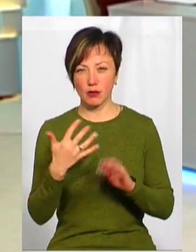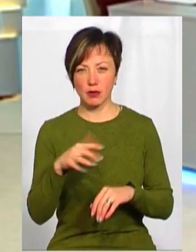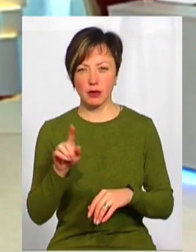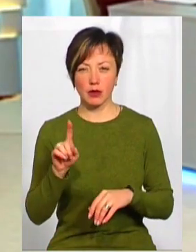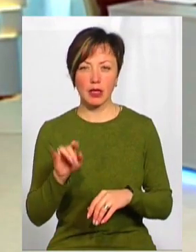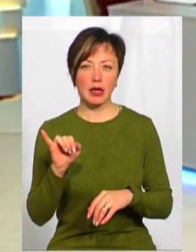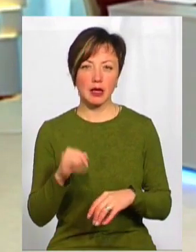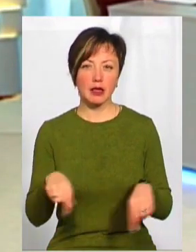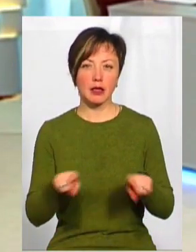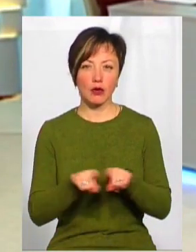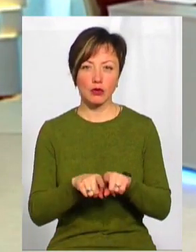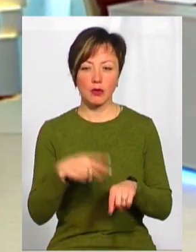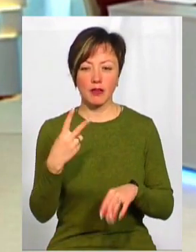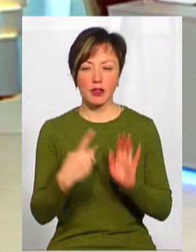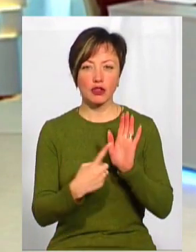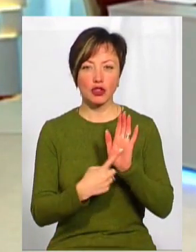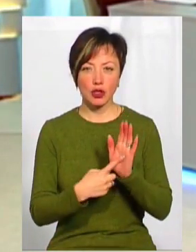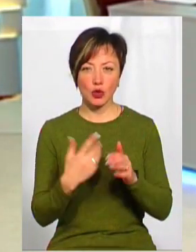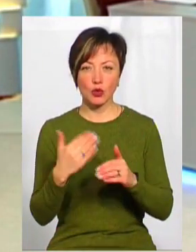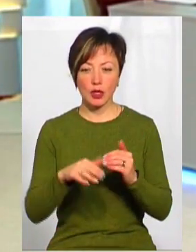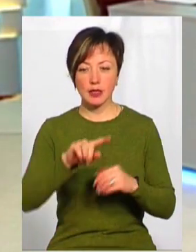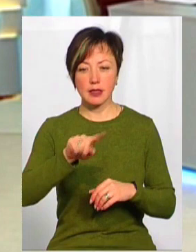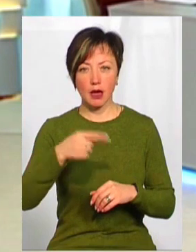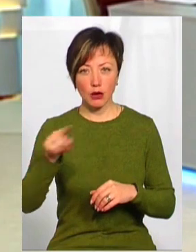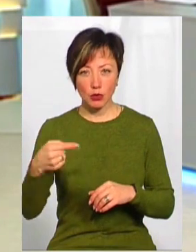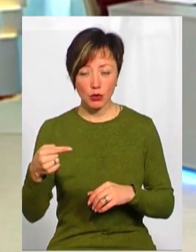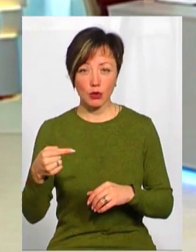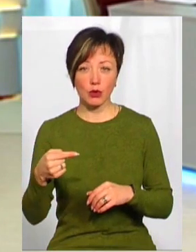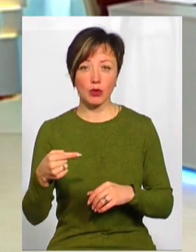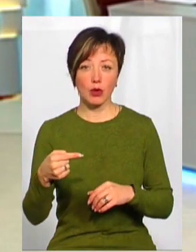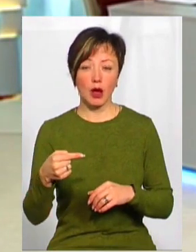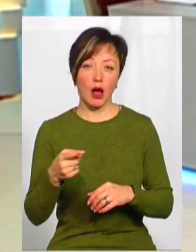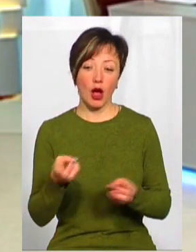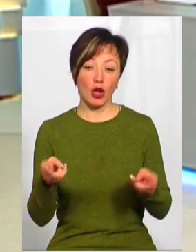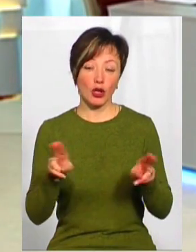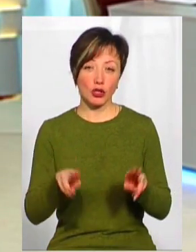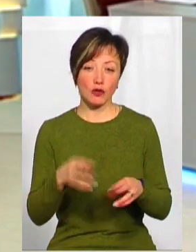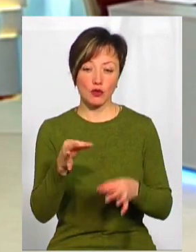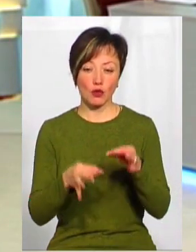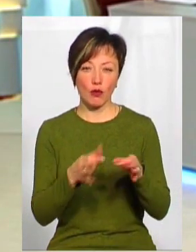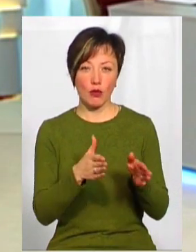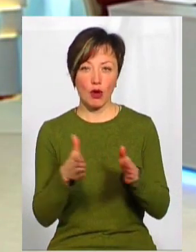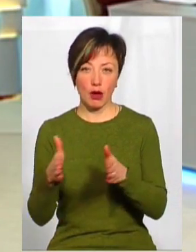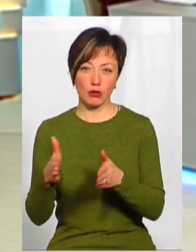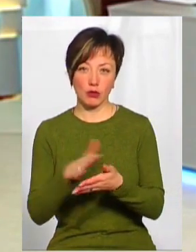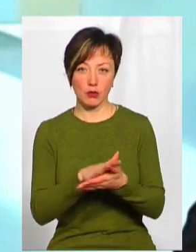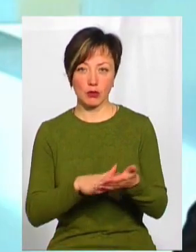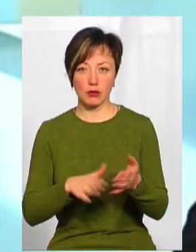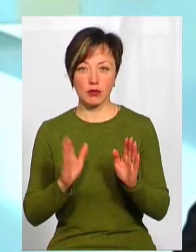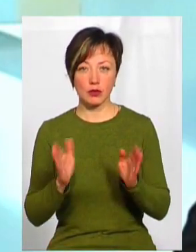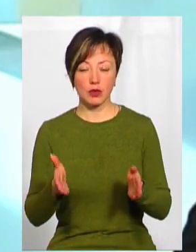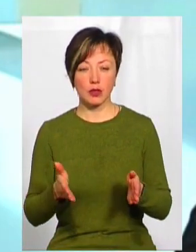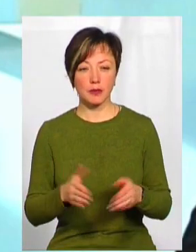4951. І також по 26 вже стягнуто за позовом, а решта в судовому порядку